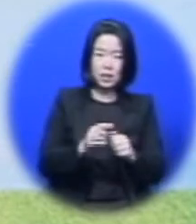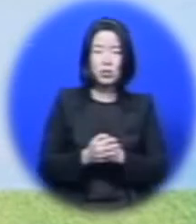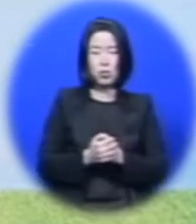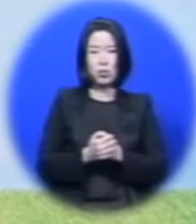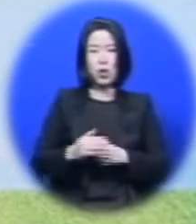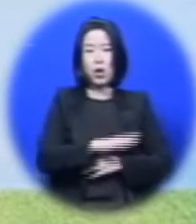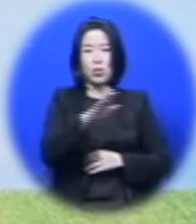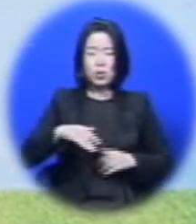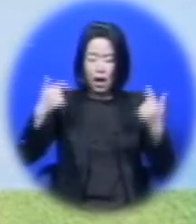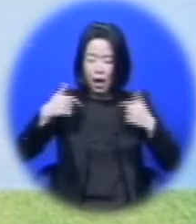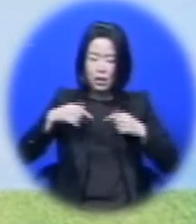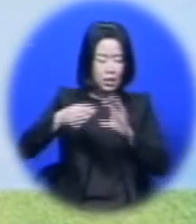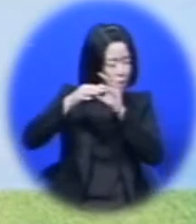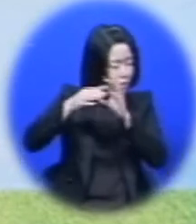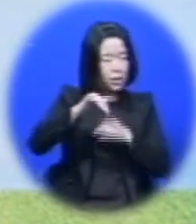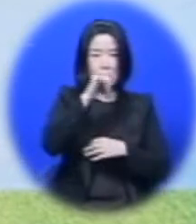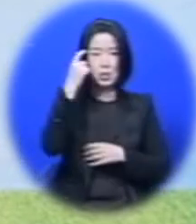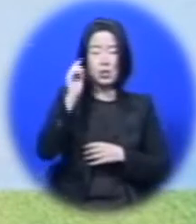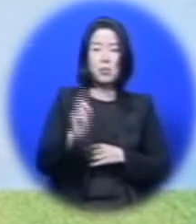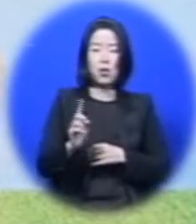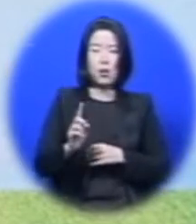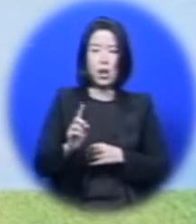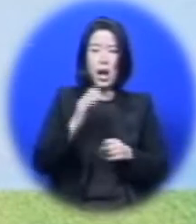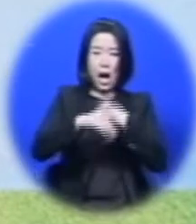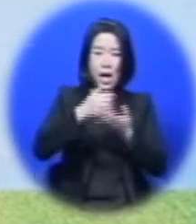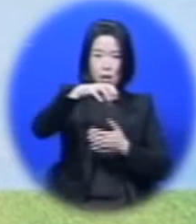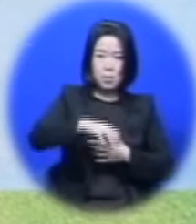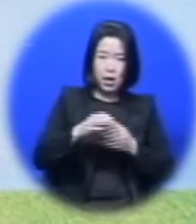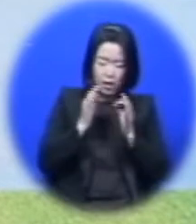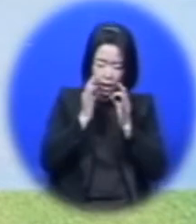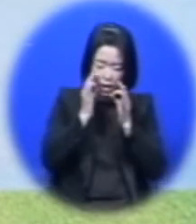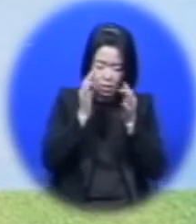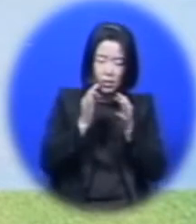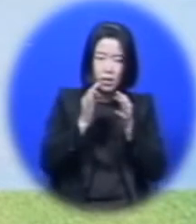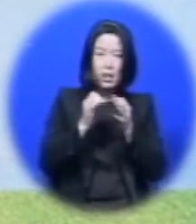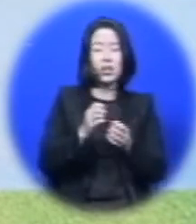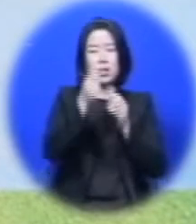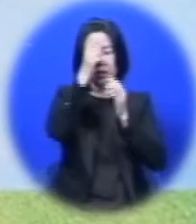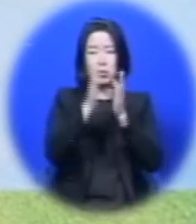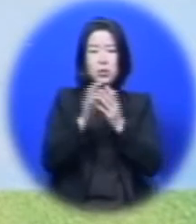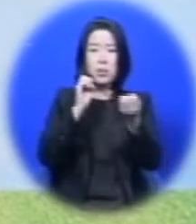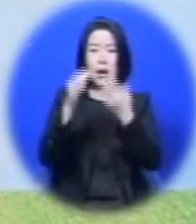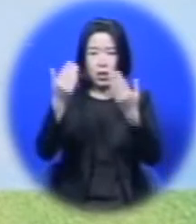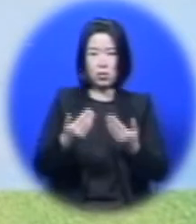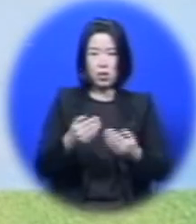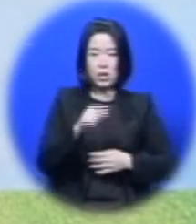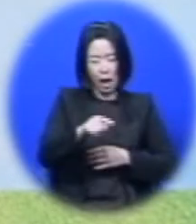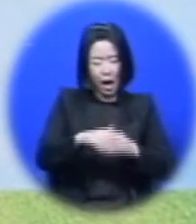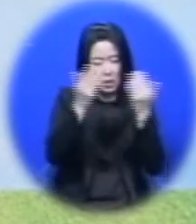우리가 늘 관심하는 거 하나님 앞에 가서 간절히 기도해서 뭘 응답받고 싶은 거 결국 그